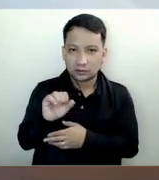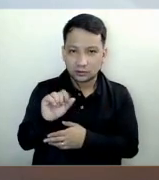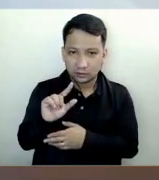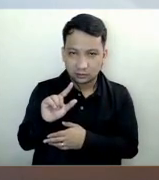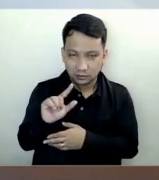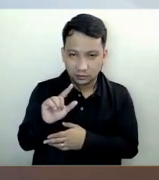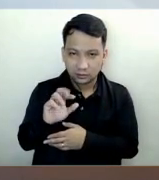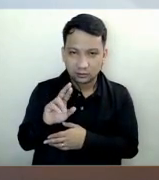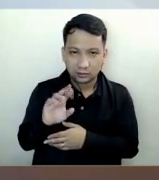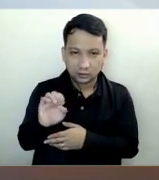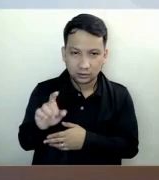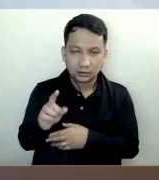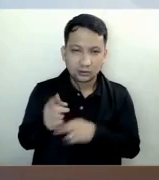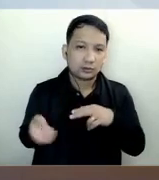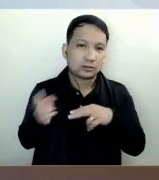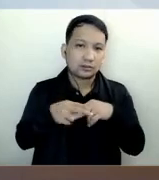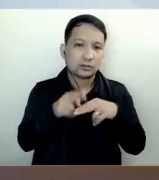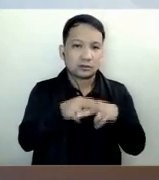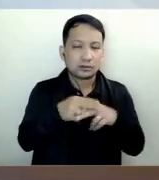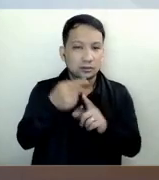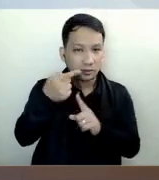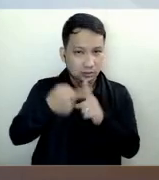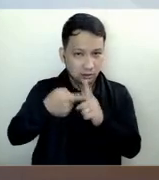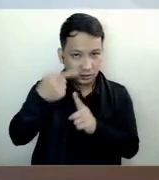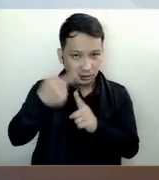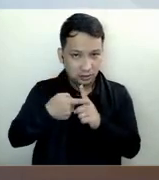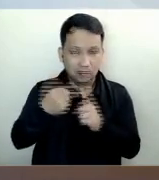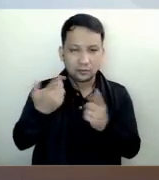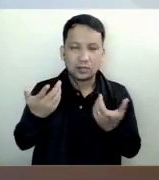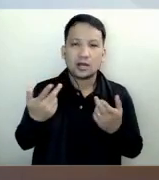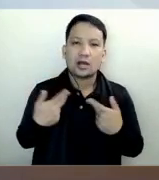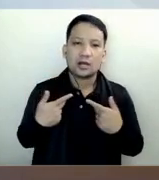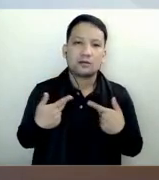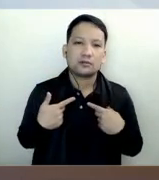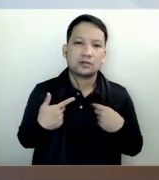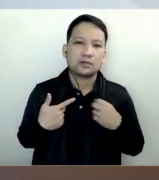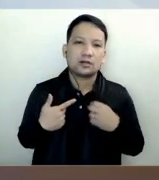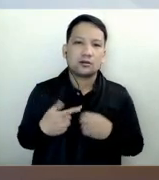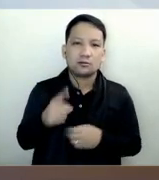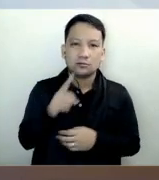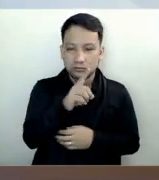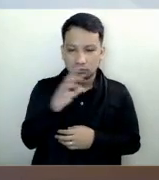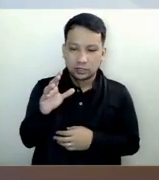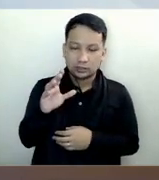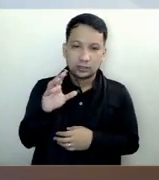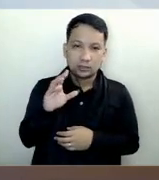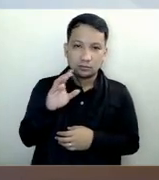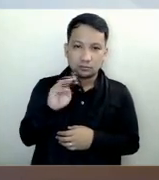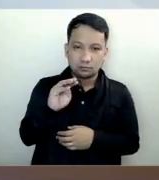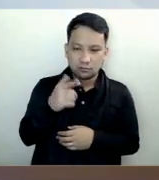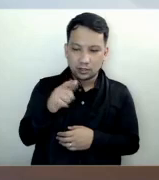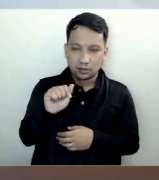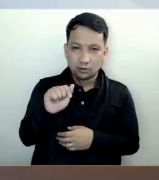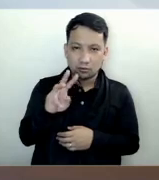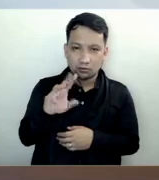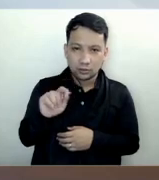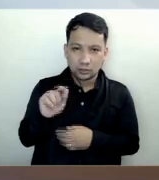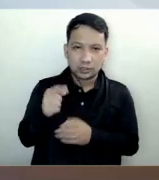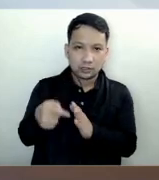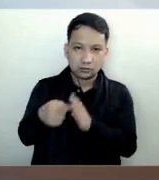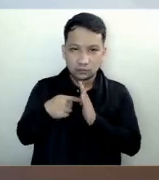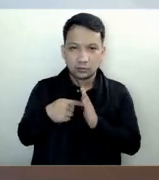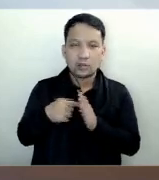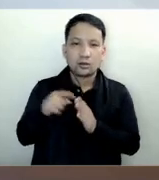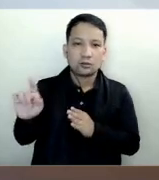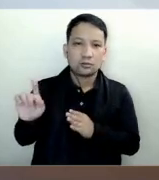degree increase in temperature, meron tayong estimated na 100 megawatt na requirement, no? Or